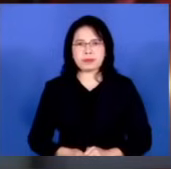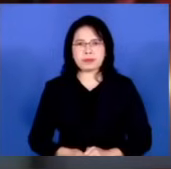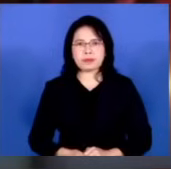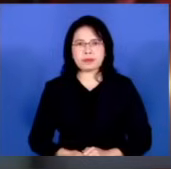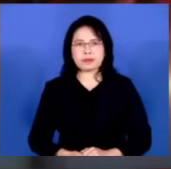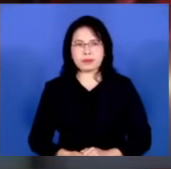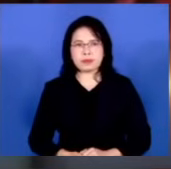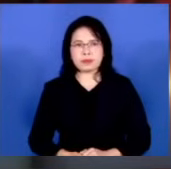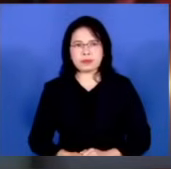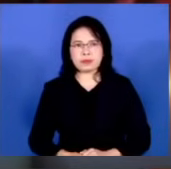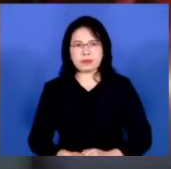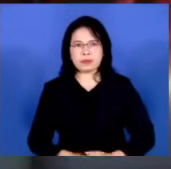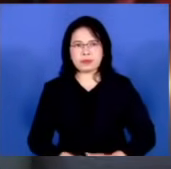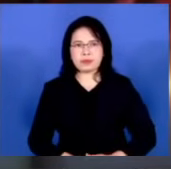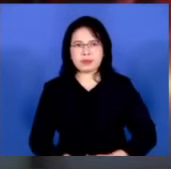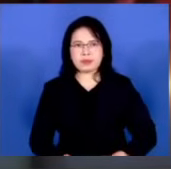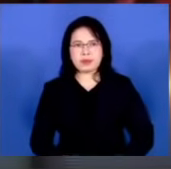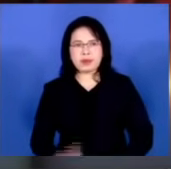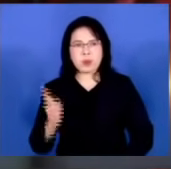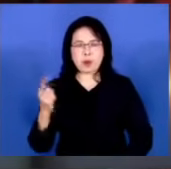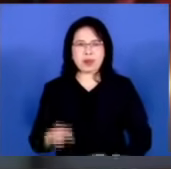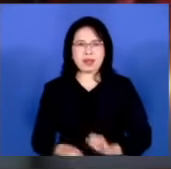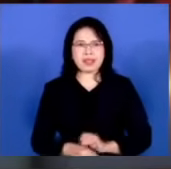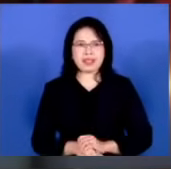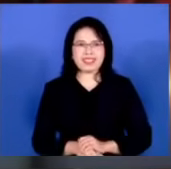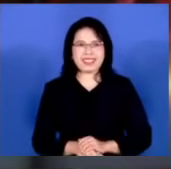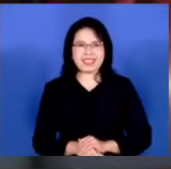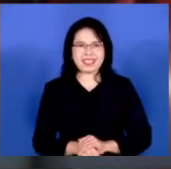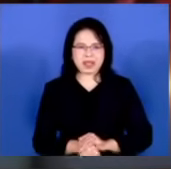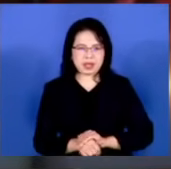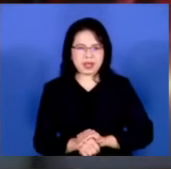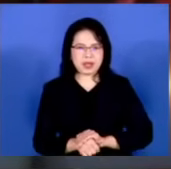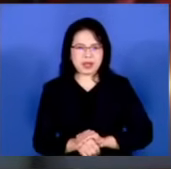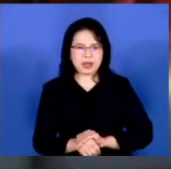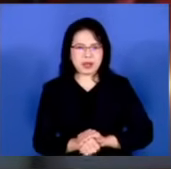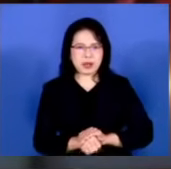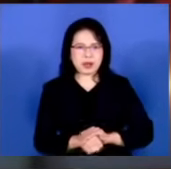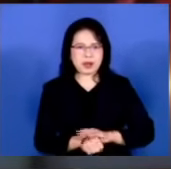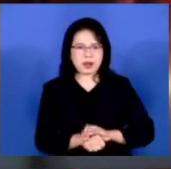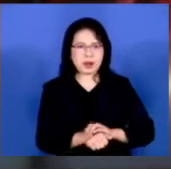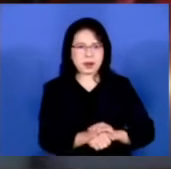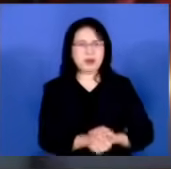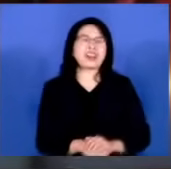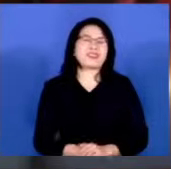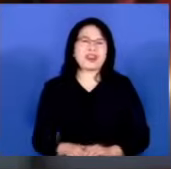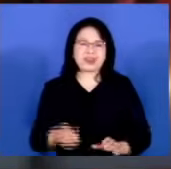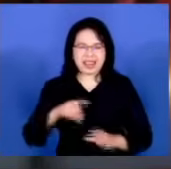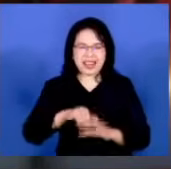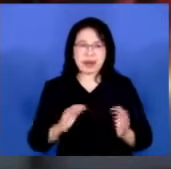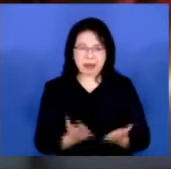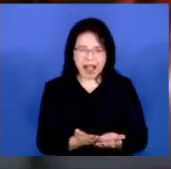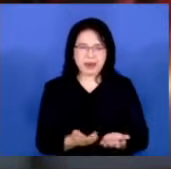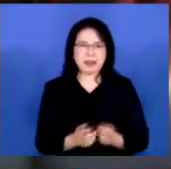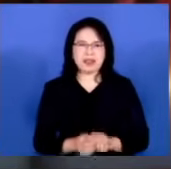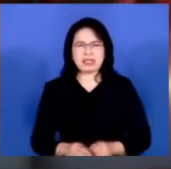kecurangan mulai dari kura-kura dalam perahu janganlah kita pura-pura tidak tahu itu tidak